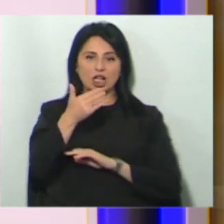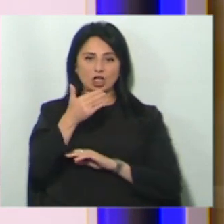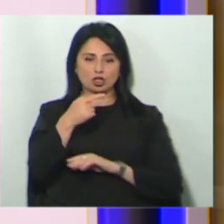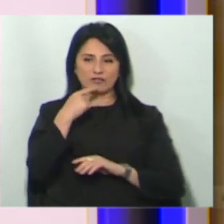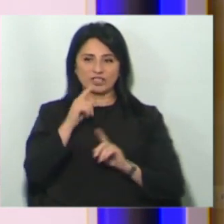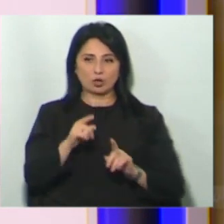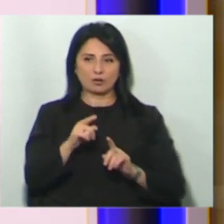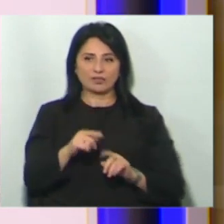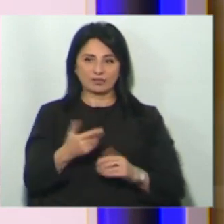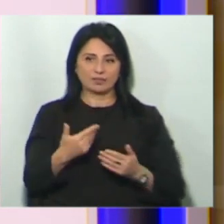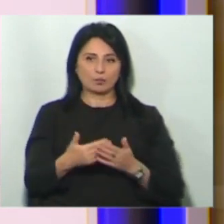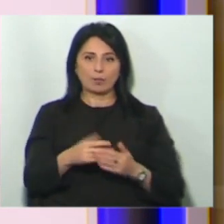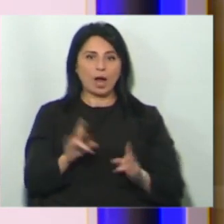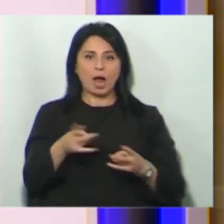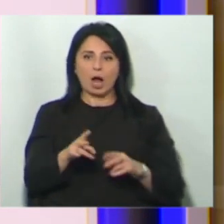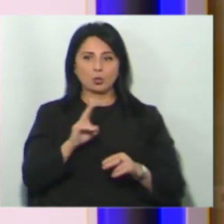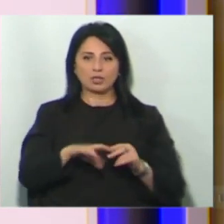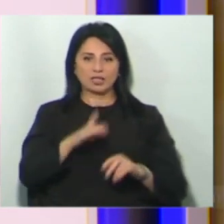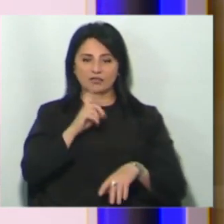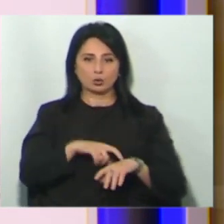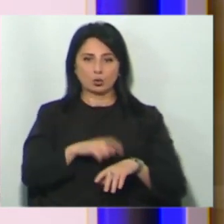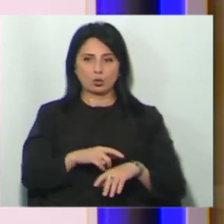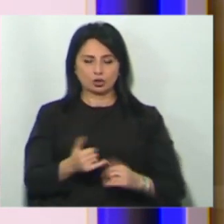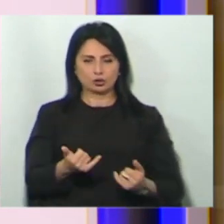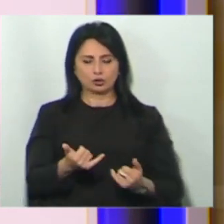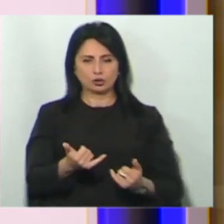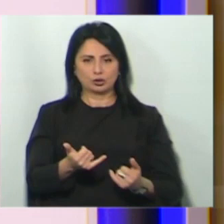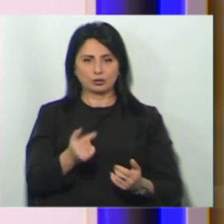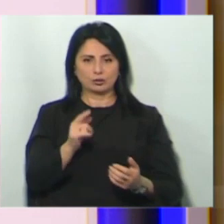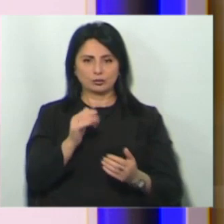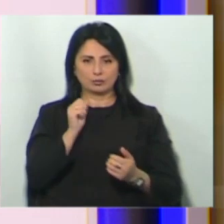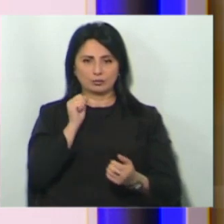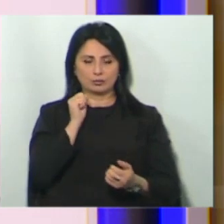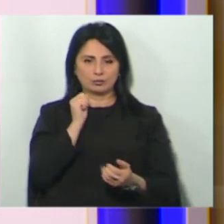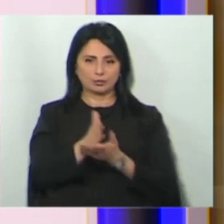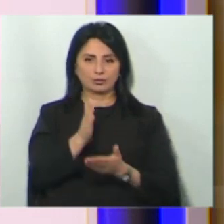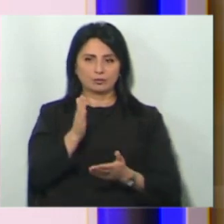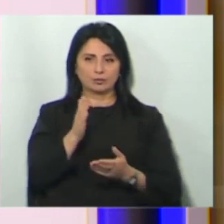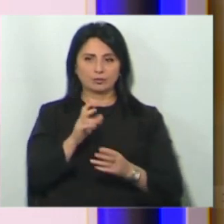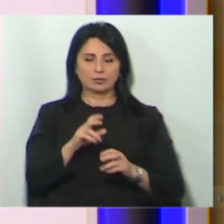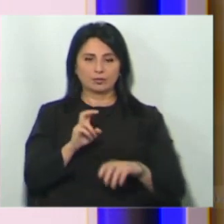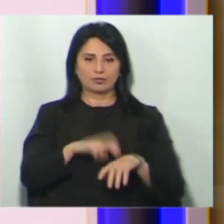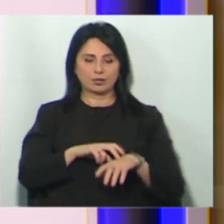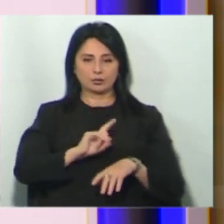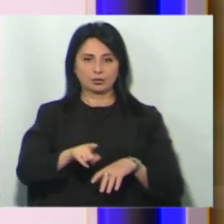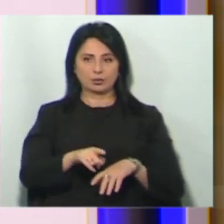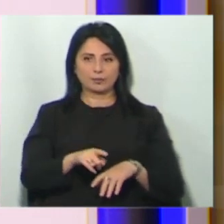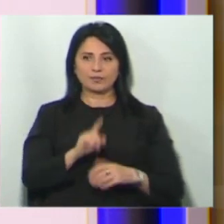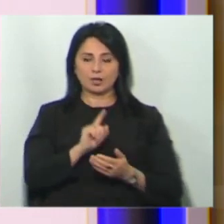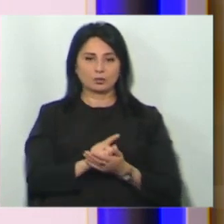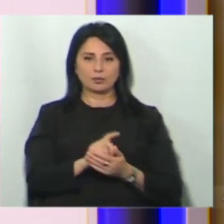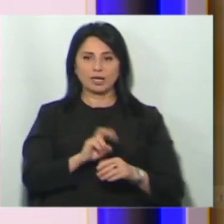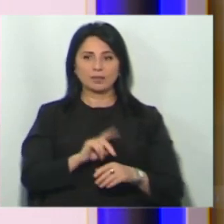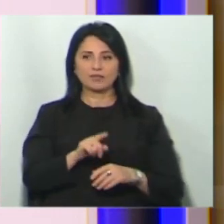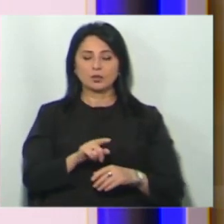ვსაუბრობთ ხოლმე. ანუ როდის არ უნდა დაიკარგოს დრო და როდის უნდა მოხვდეს ადამიანი აუცილებლად სპეციალიზირებულ დაწესებულებაში,